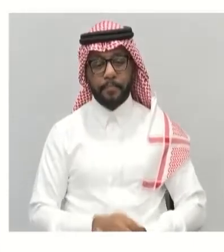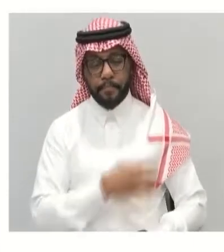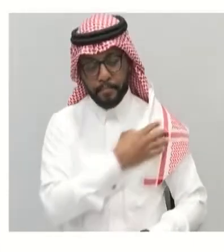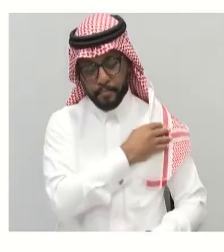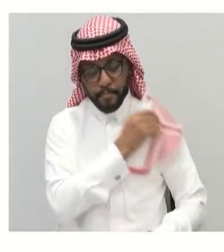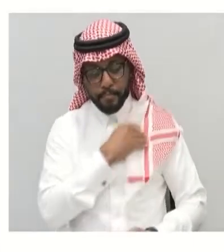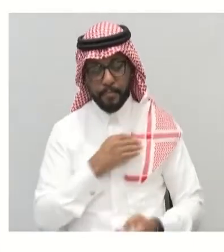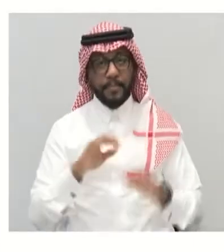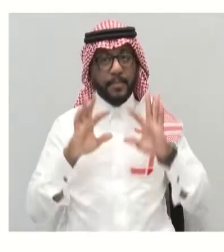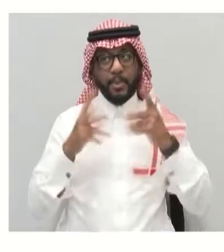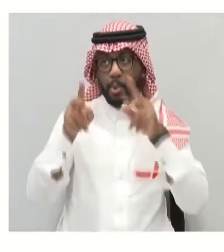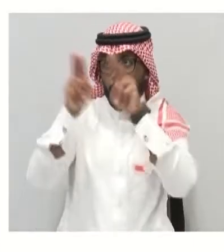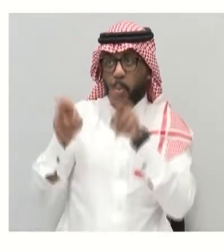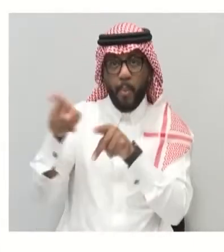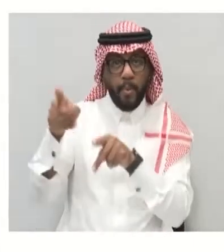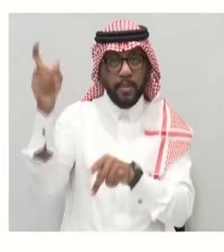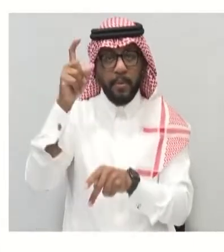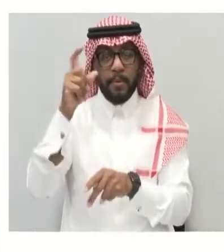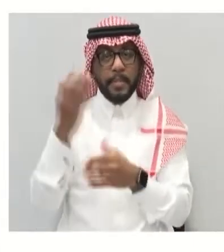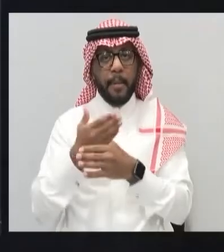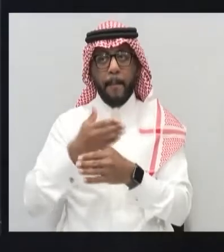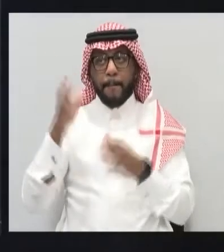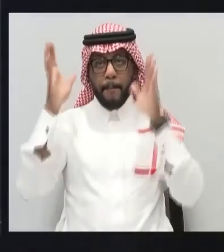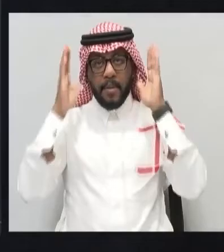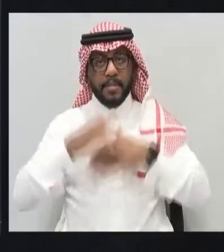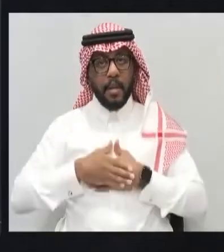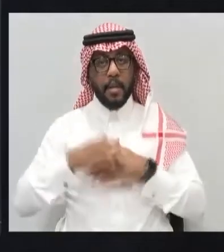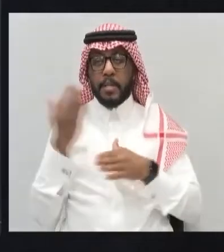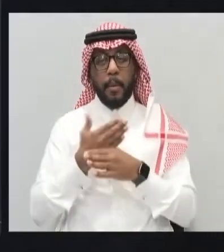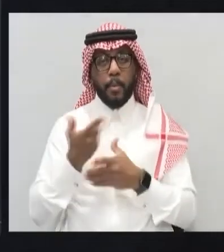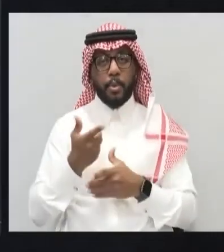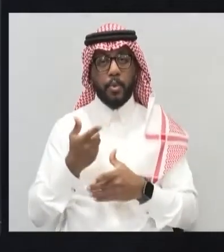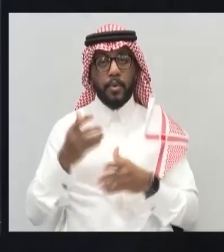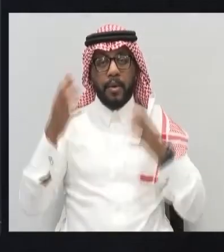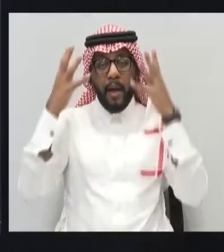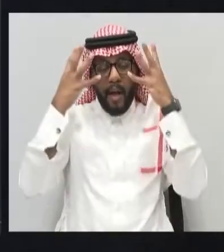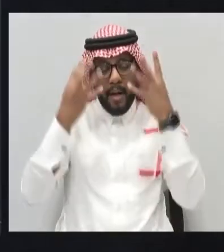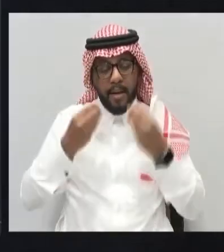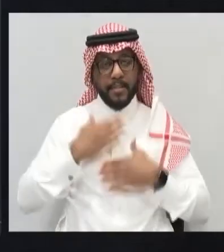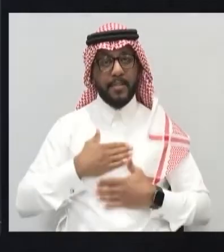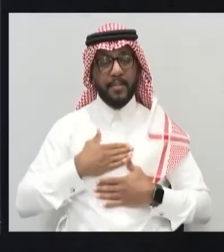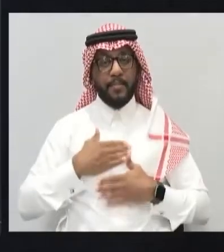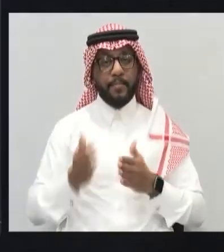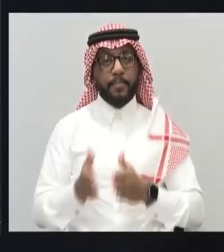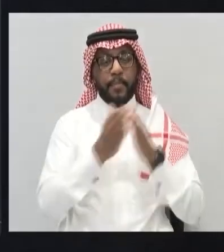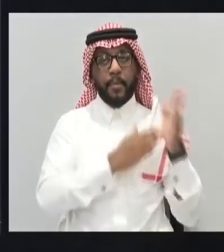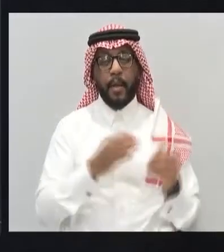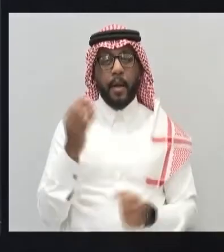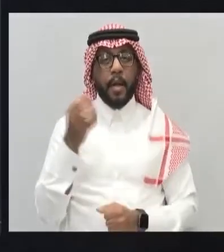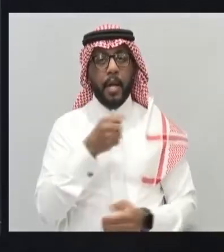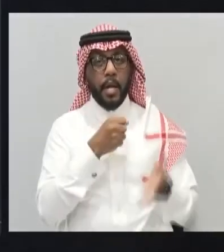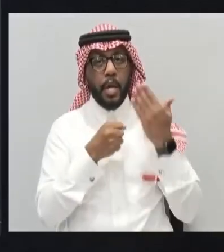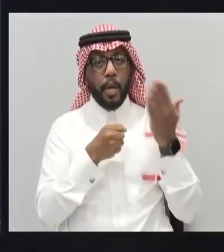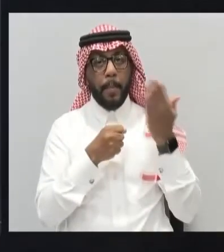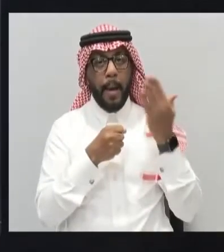خاشعا وكذلك في الجمل السابقه التي سمعتموها مني وقف الامام خطيبا وقف الشاعر منشدا